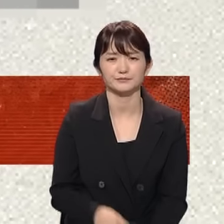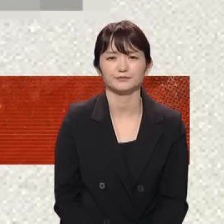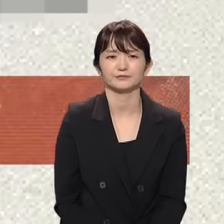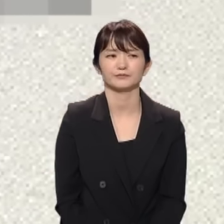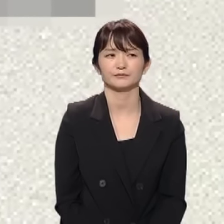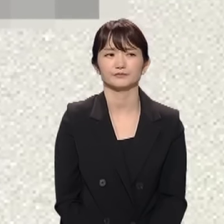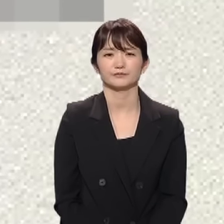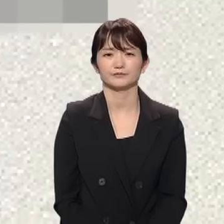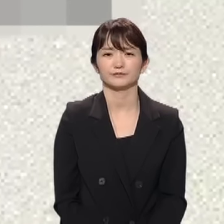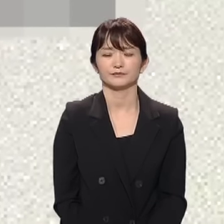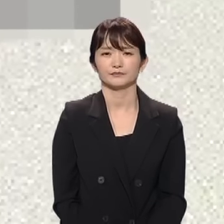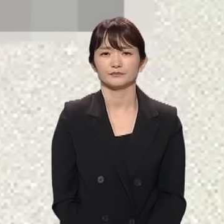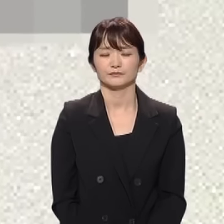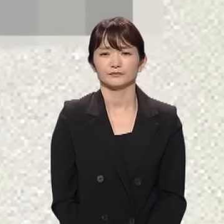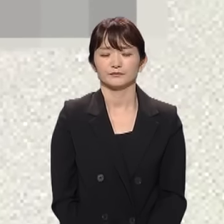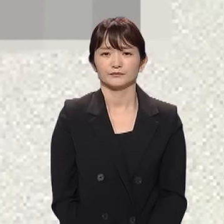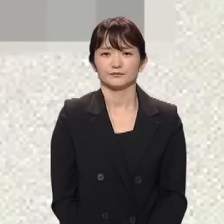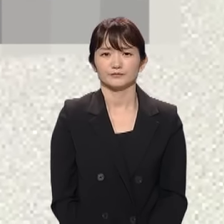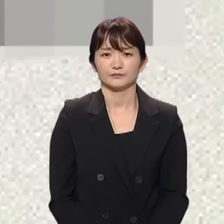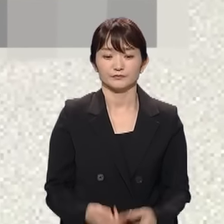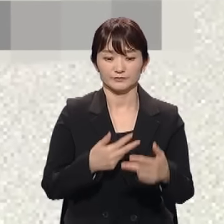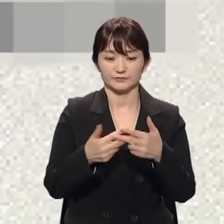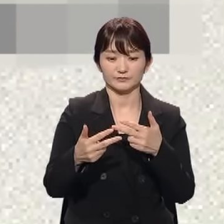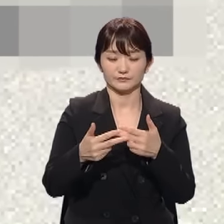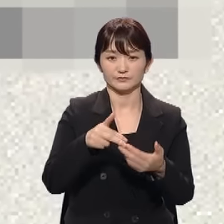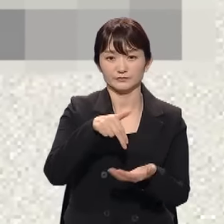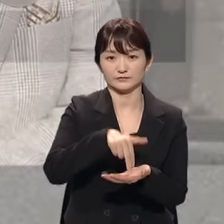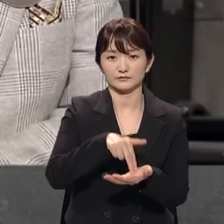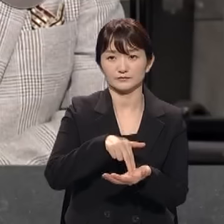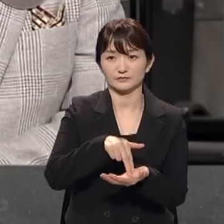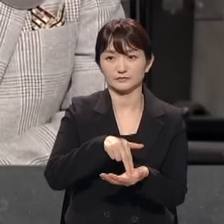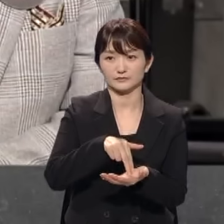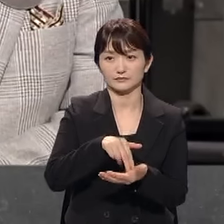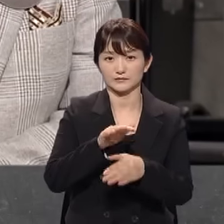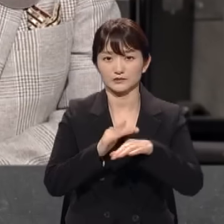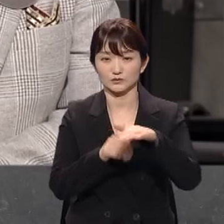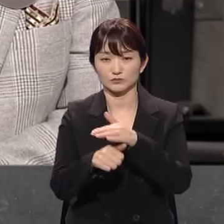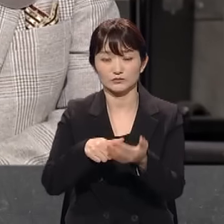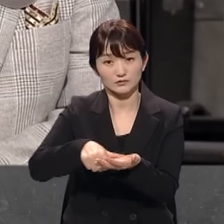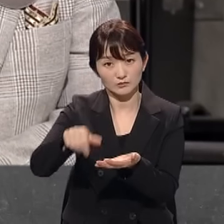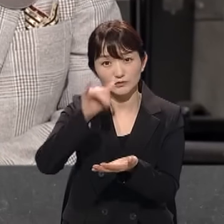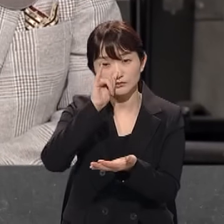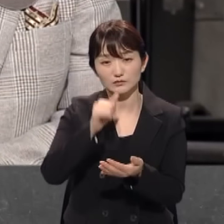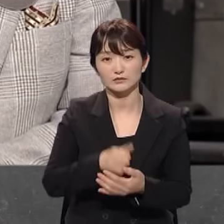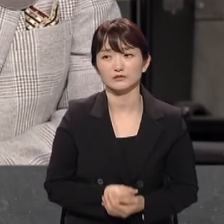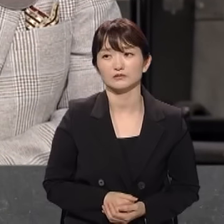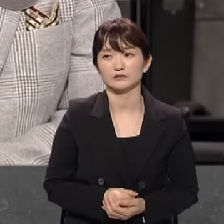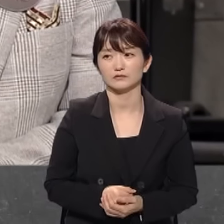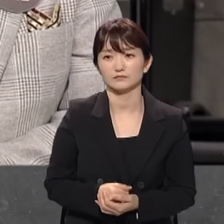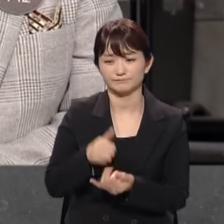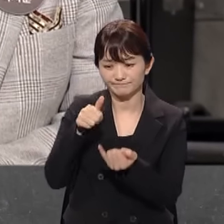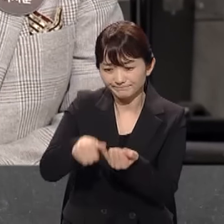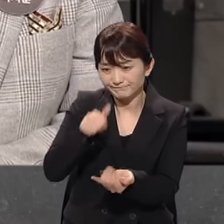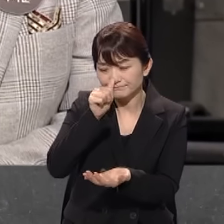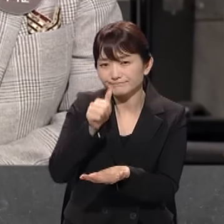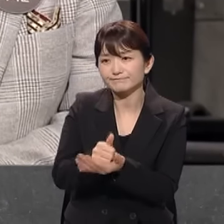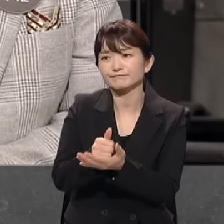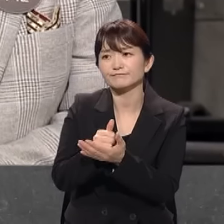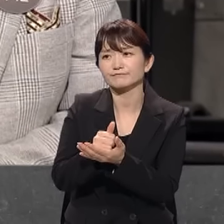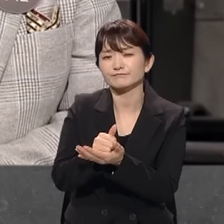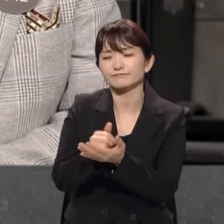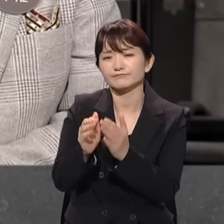변호사님, 보통 예. 이런 일이 있으면 뭐 협회 차원에서 제명도 하고 그러지 않나요? 그렇죠. 뭐 이게 간통죄 같은 게 이제 없어졌기 때문에 범죄가 되기는